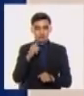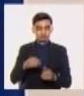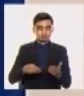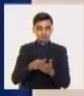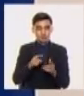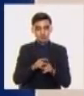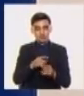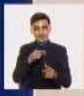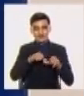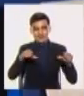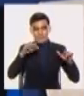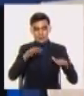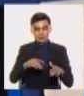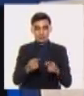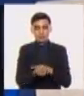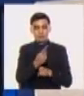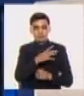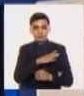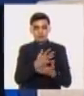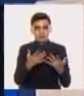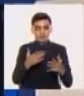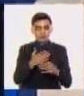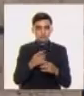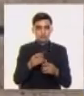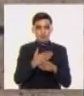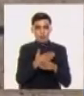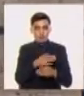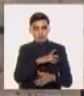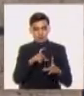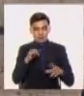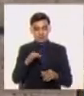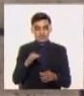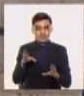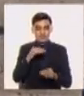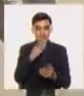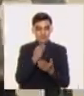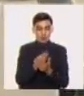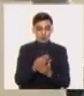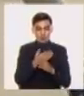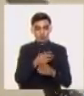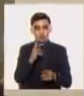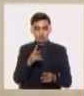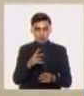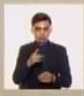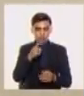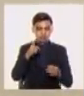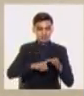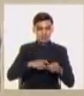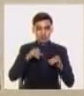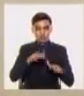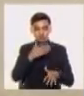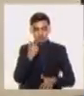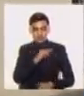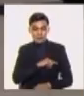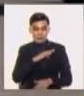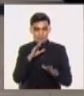вознаграждение. У границ города появились так называемые помогайки, которые практически навязывают свои услуги тем, у кого нет официального разрешения на